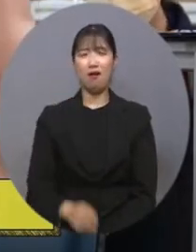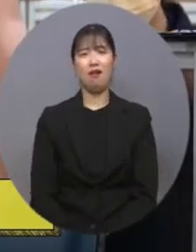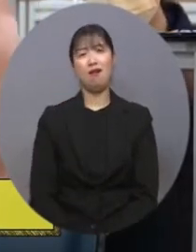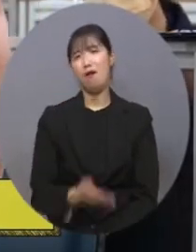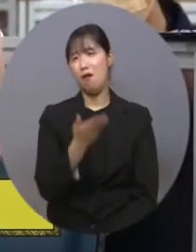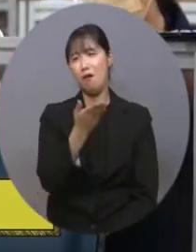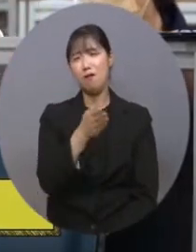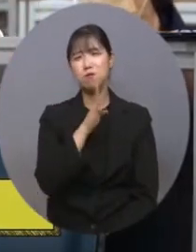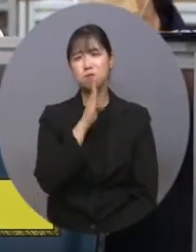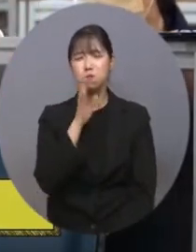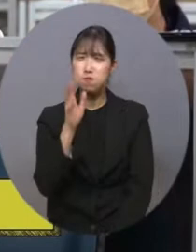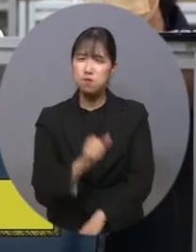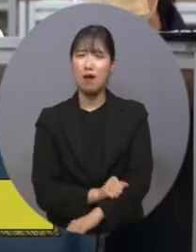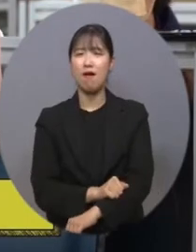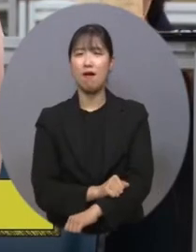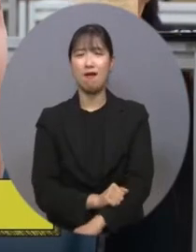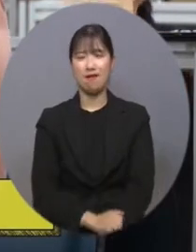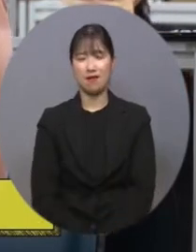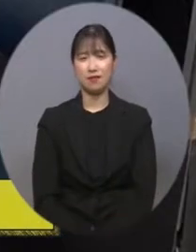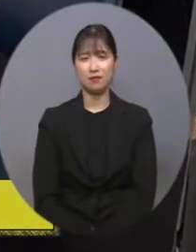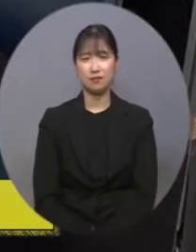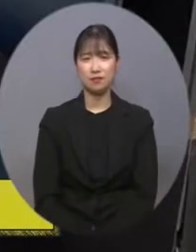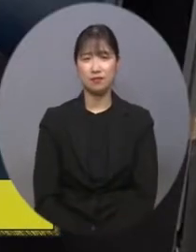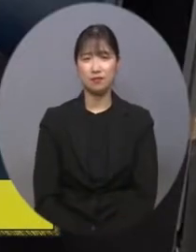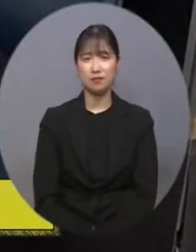너무. 아, 너무 잘하시네요.